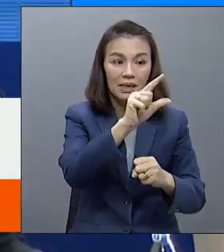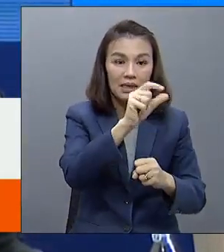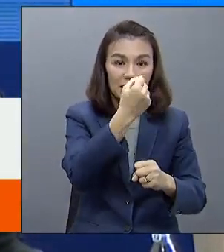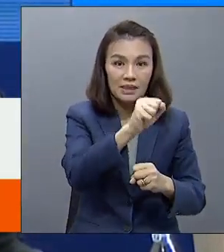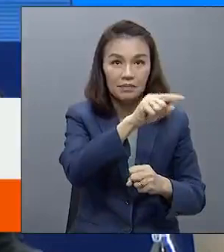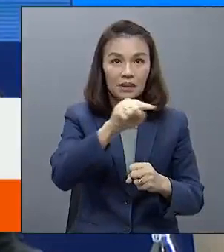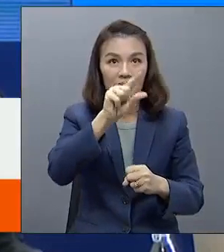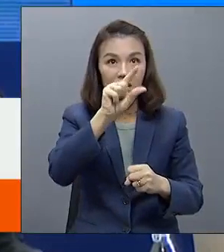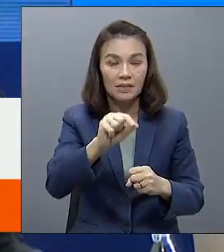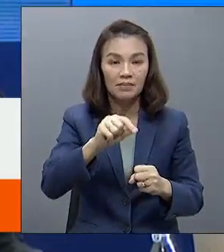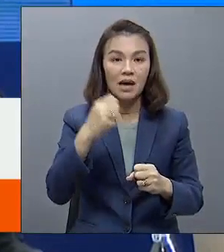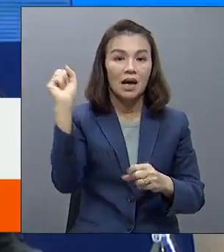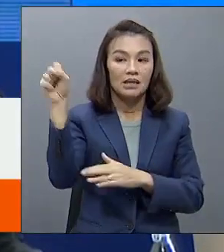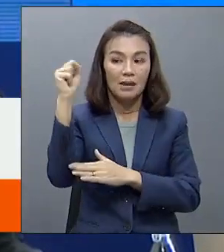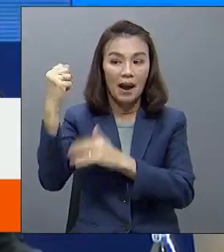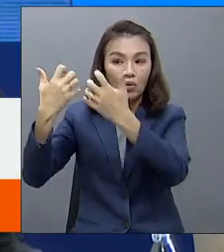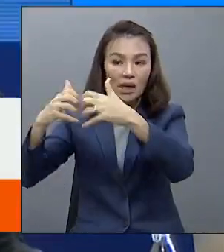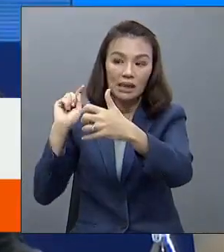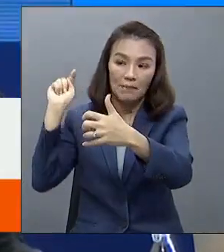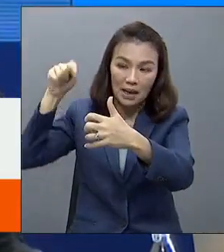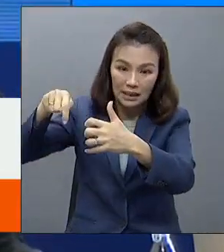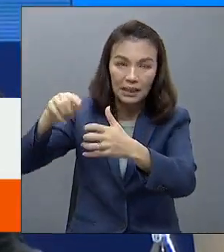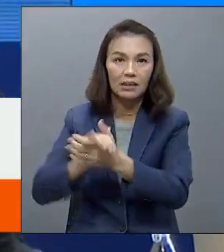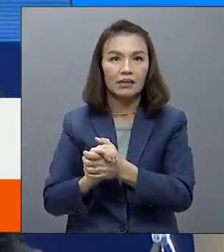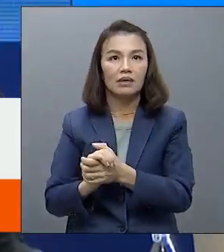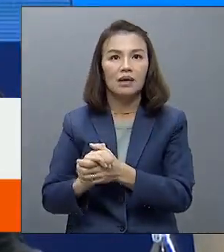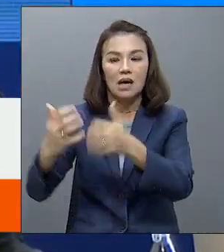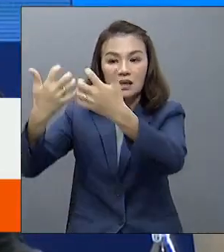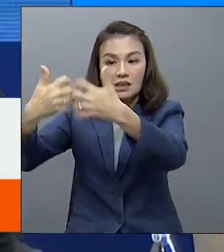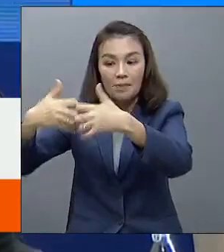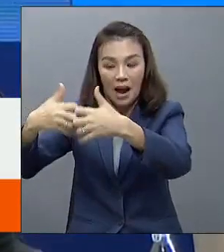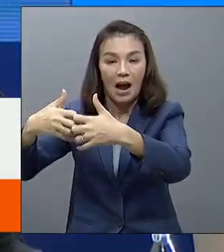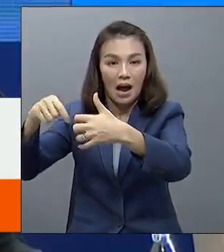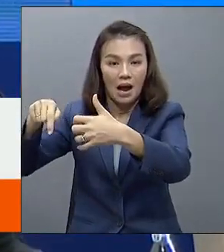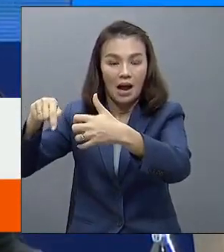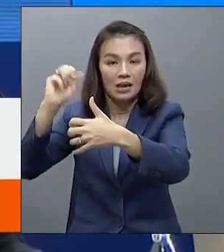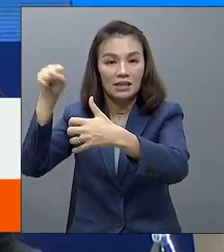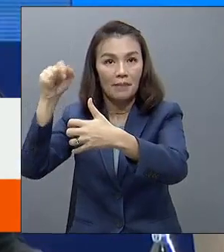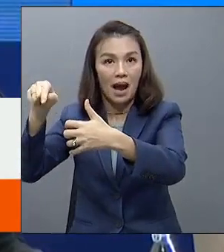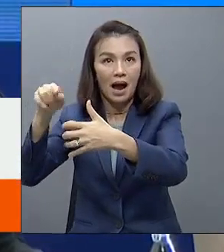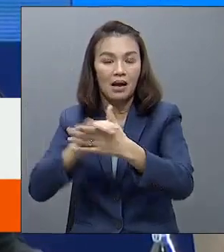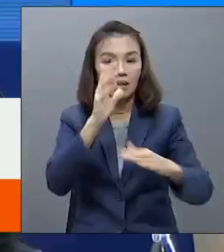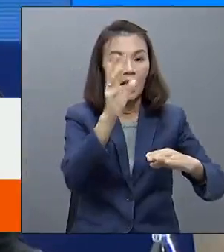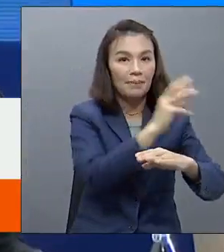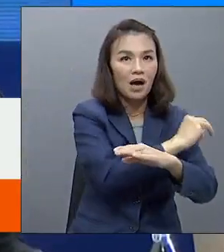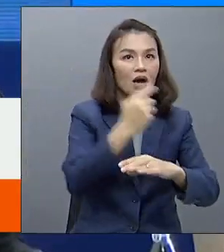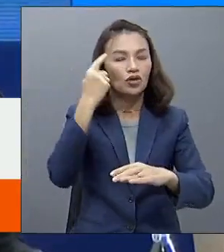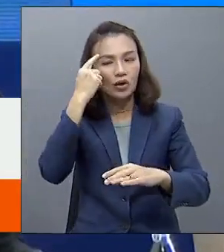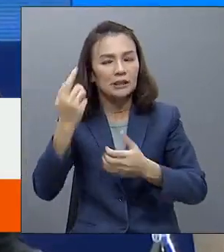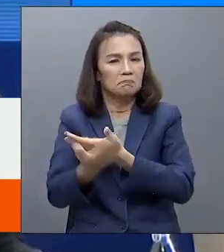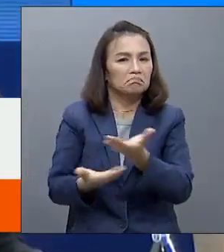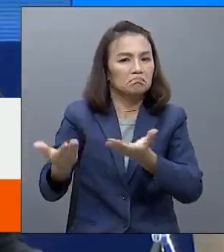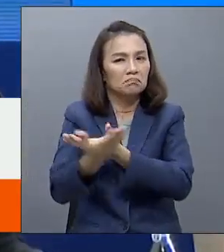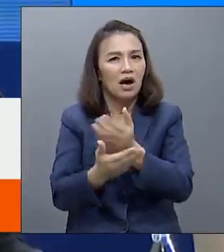มาที่สภาอุตสาหกรรมผมคิดว่าเป้าหมายร่วมกันที่สภาอุตสาหกรรมกับพรรคการเมืองจะต้องคิดในช่วงต่อไปคือจะทำอย่างไร